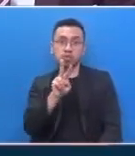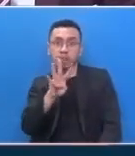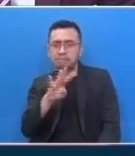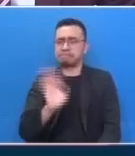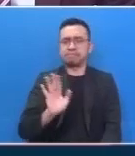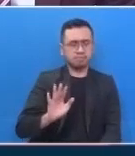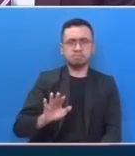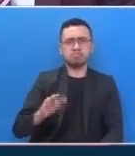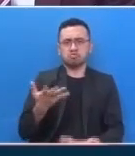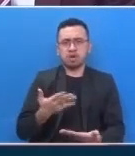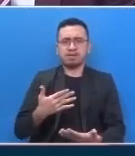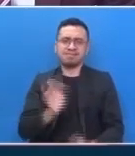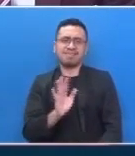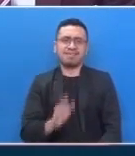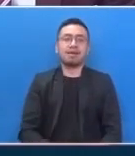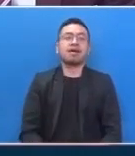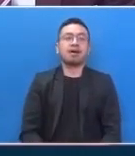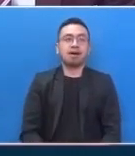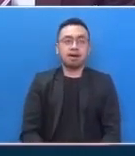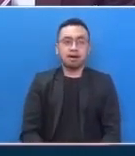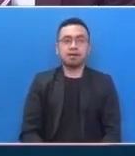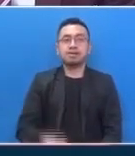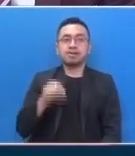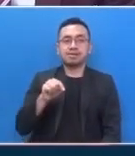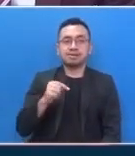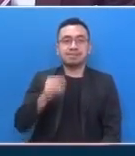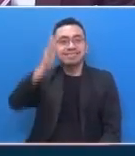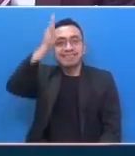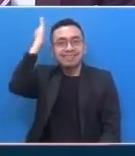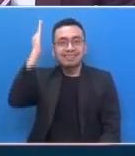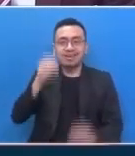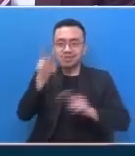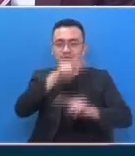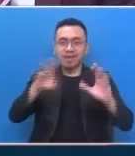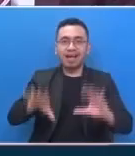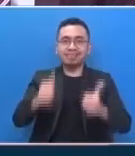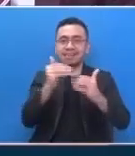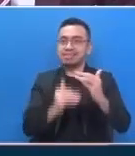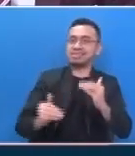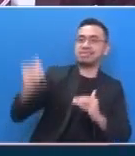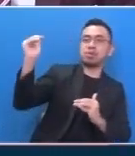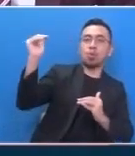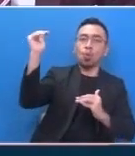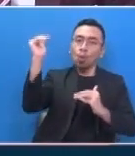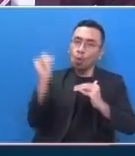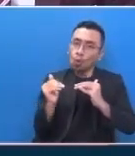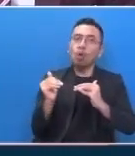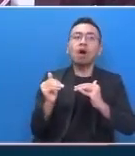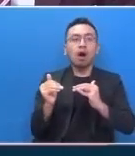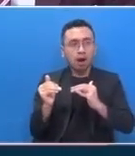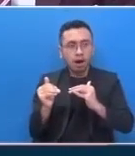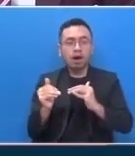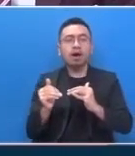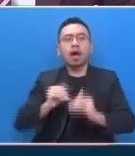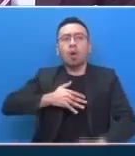salah satu pintu masuk yang bisa berpengaruh terhadap Citra Ganjar kan adalah kalau kemudian digoreng isunya menjadi keretakan hubungan